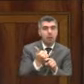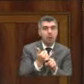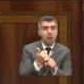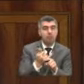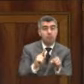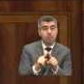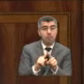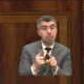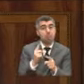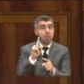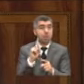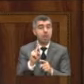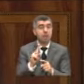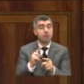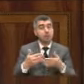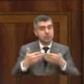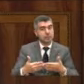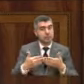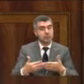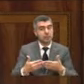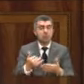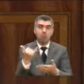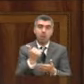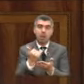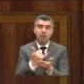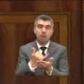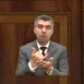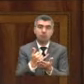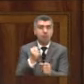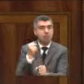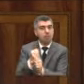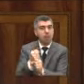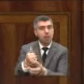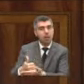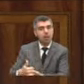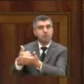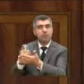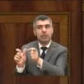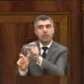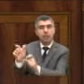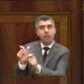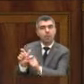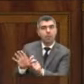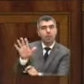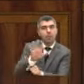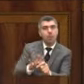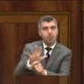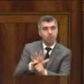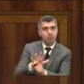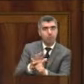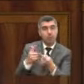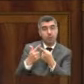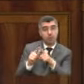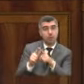ولكن كاين بعض الاشياء اللي خصكم الان تدوزوا تطبقوها على الناس اللي هما في حاجه كبيره على في حاجه